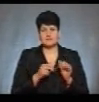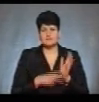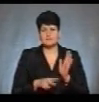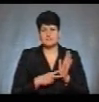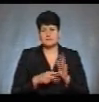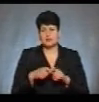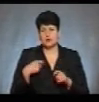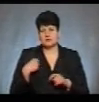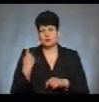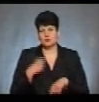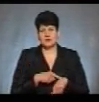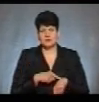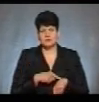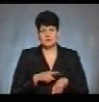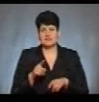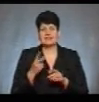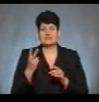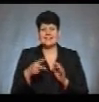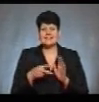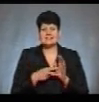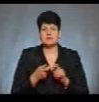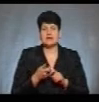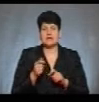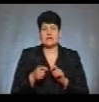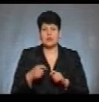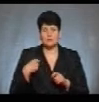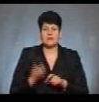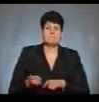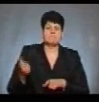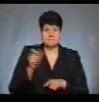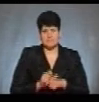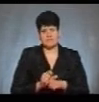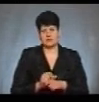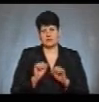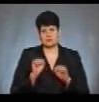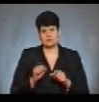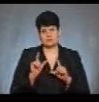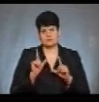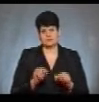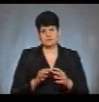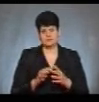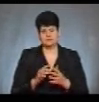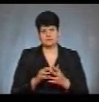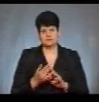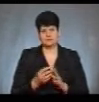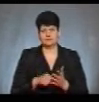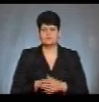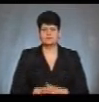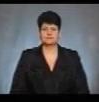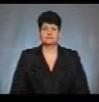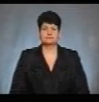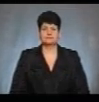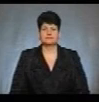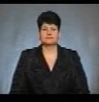77 км на годину, що на 27 км перевищує допустиму швидкість в населених пунктах. Світлана Лазорик, Андрій Бодак,